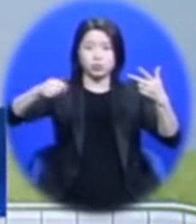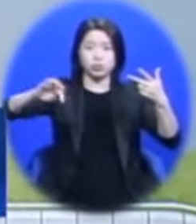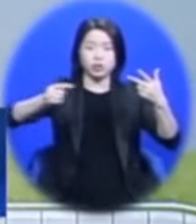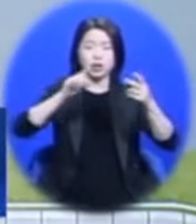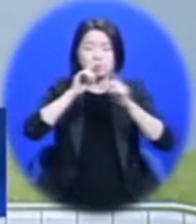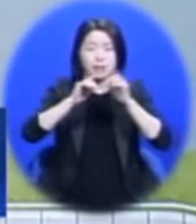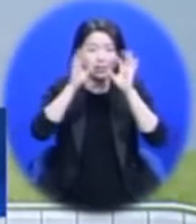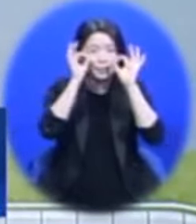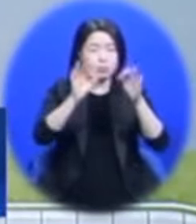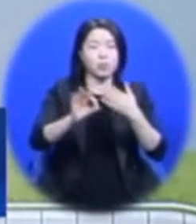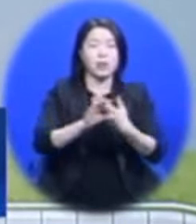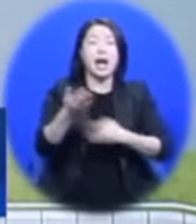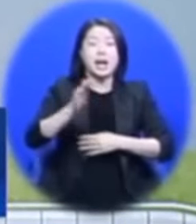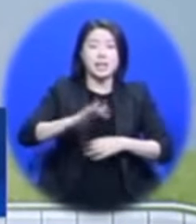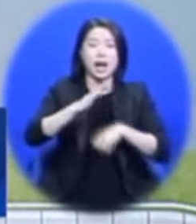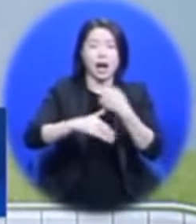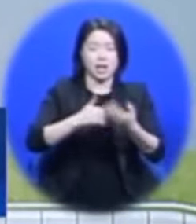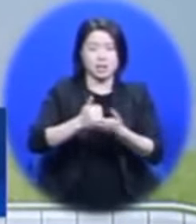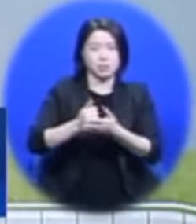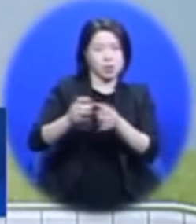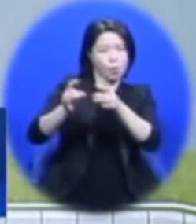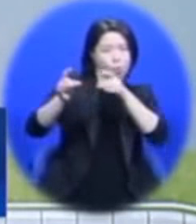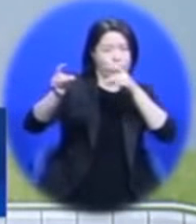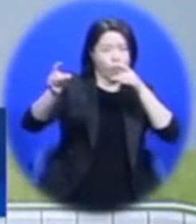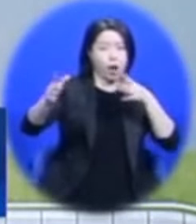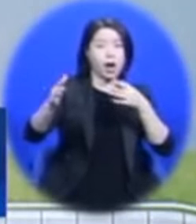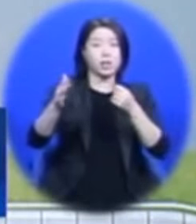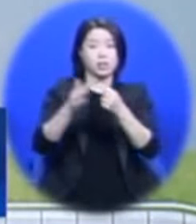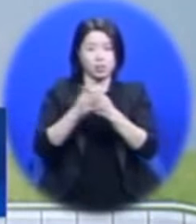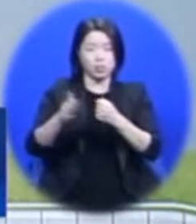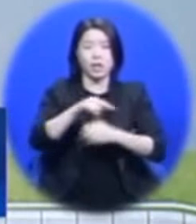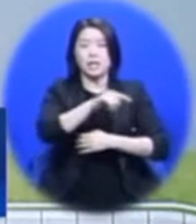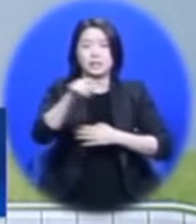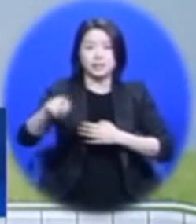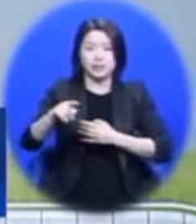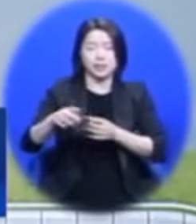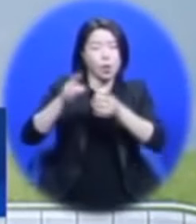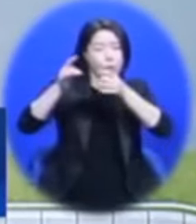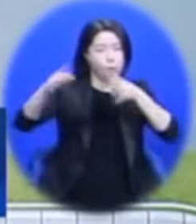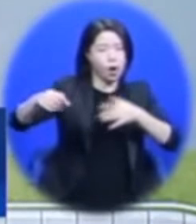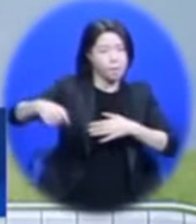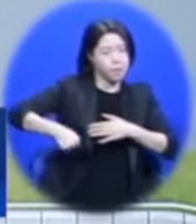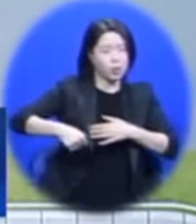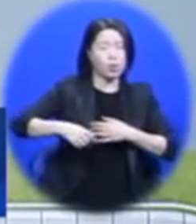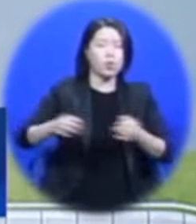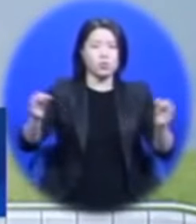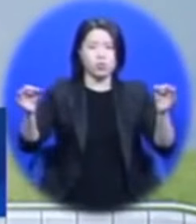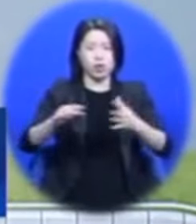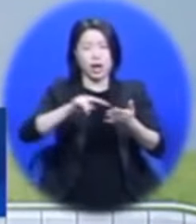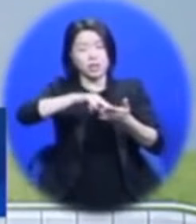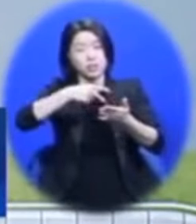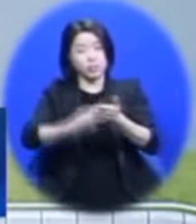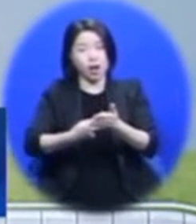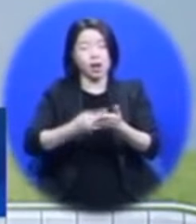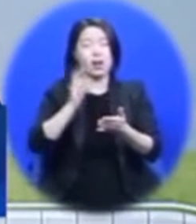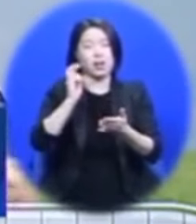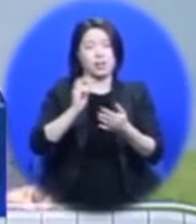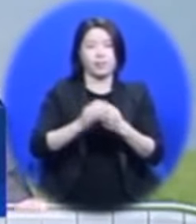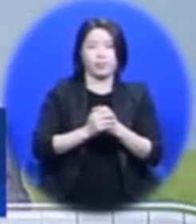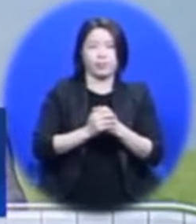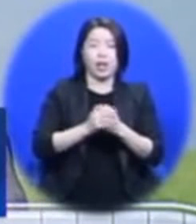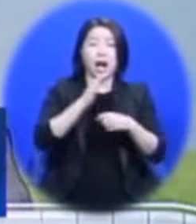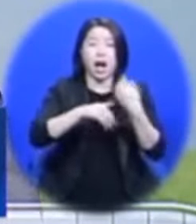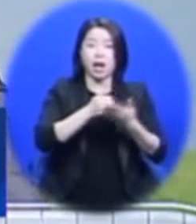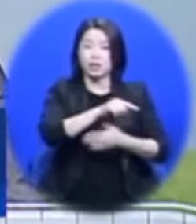보면, 그러나 하나님이 화를 쏘실 것이니 그들이 화살을 맞고서 순식간에 쓰러질 것이다.